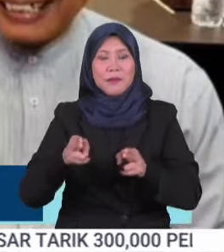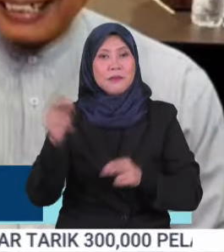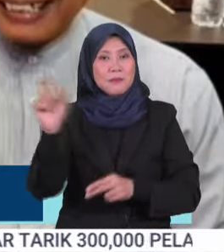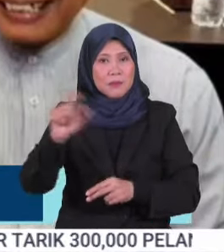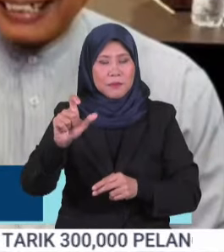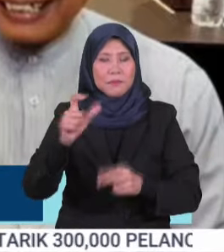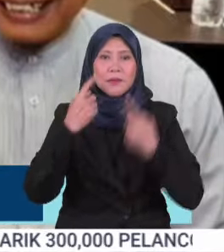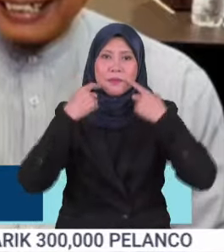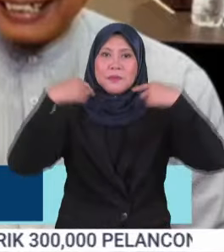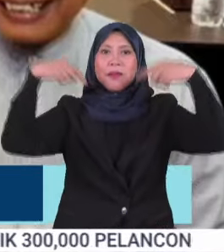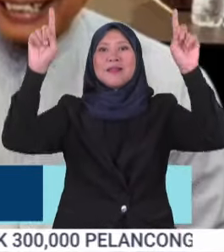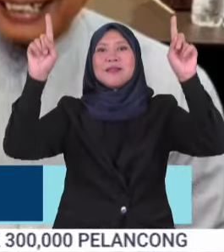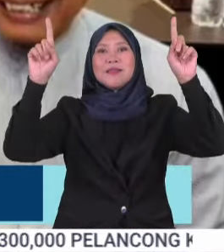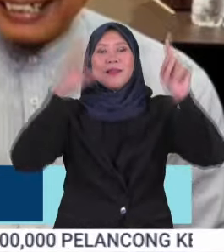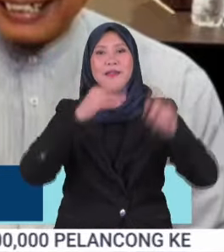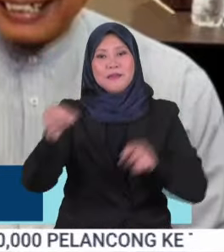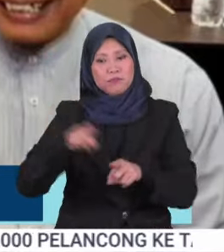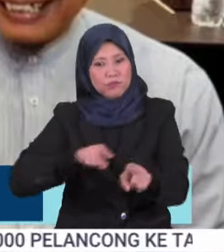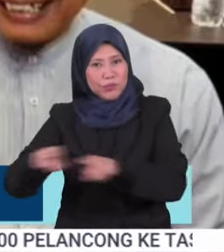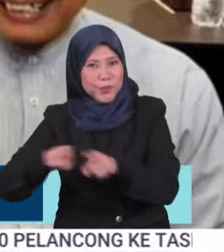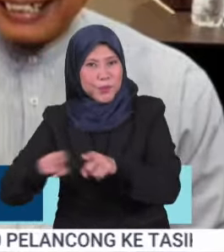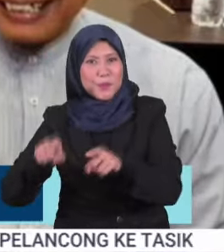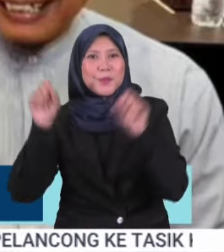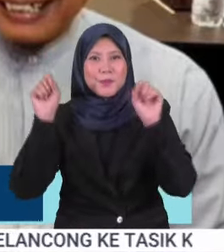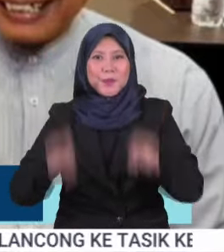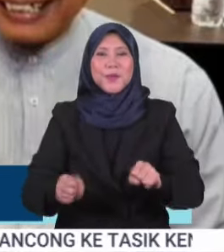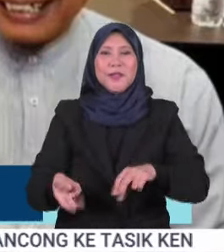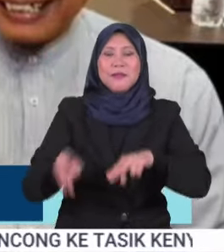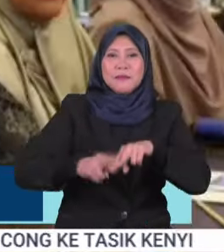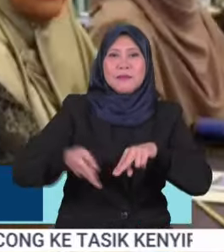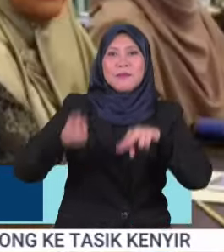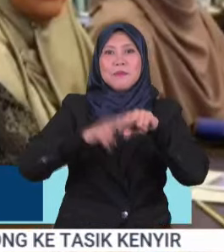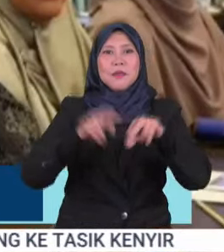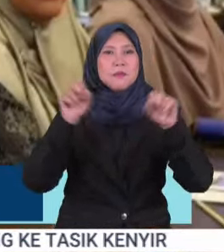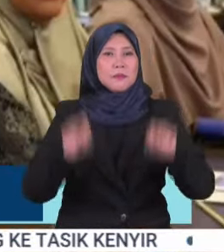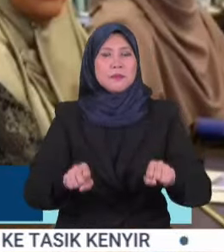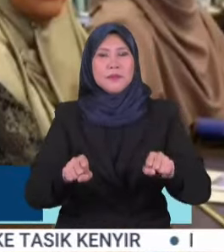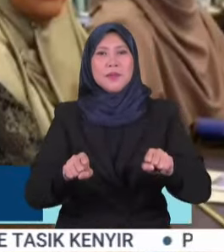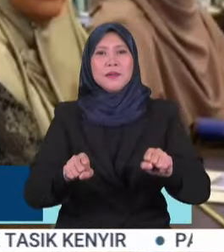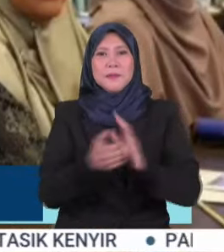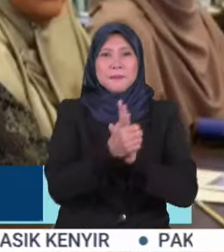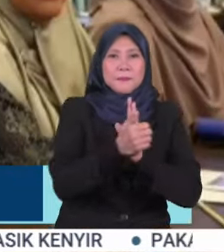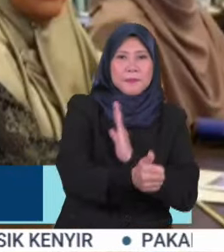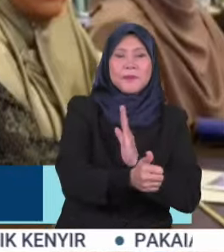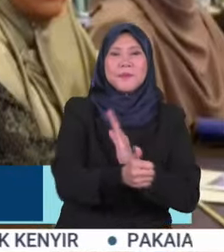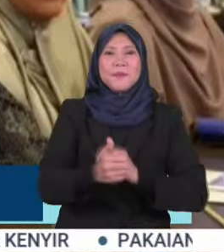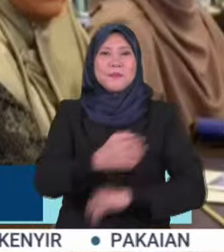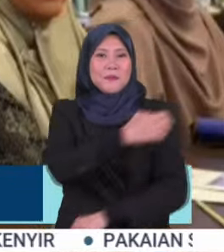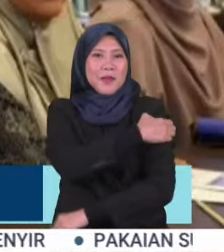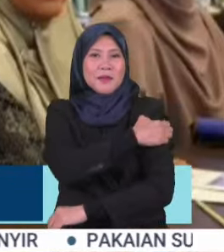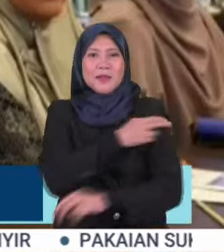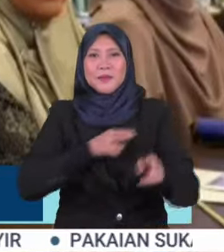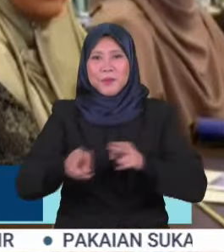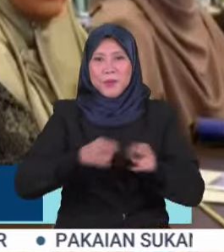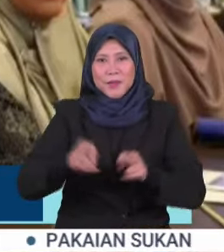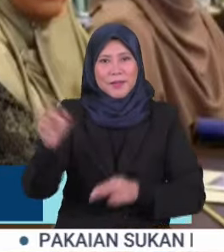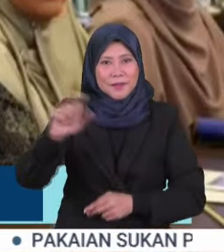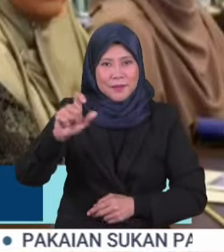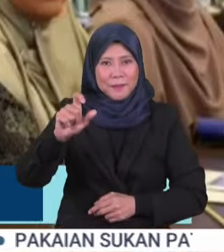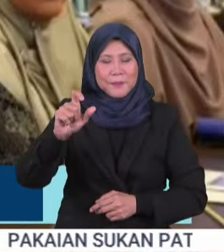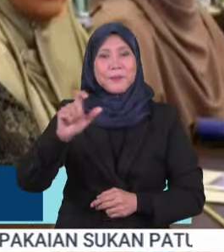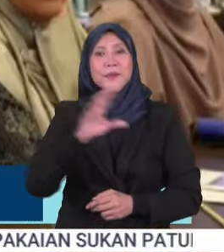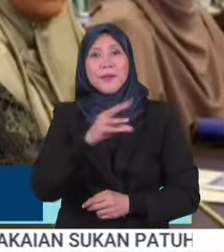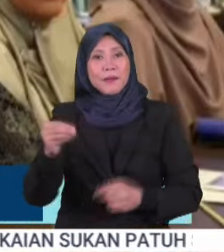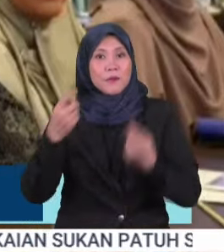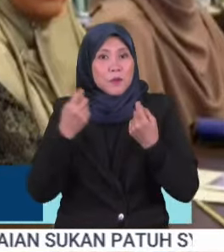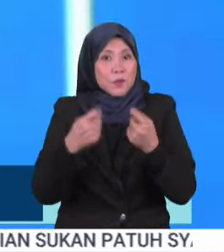Islam yang cemerlang dan berdaya saing bagi meningkatkan kompetensi dan memperkasakan pengurusan hal ehwal Islam